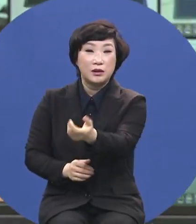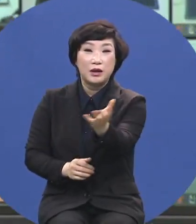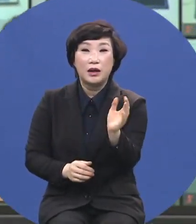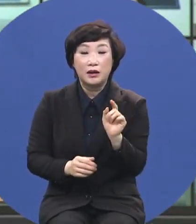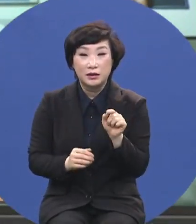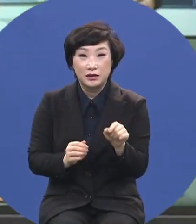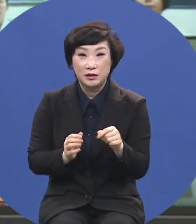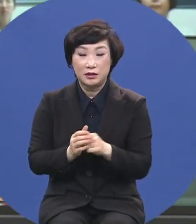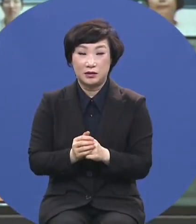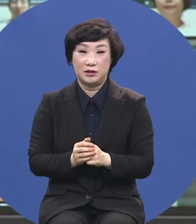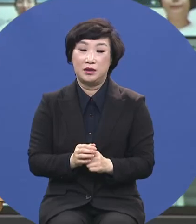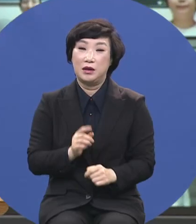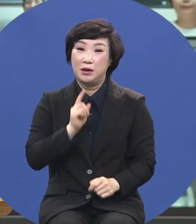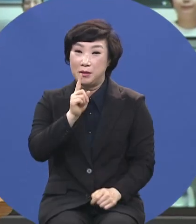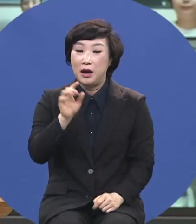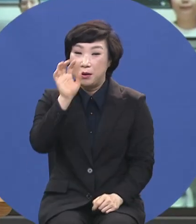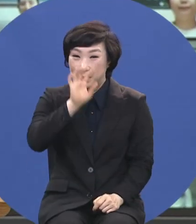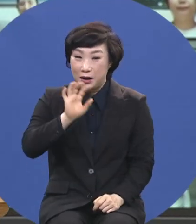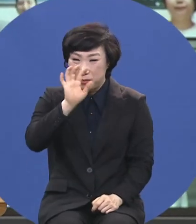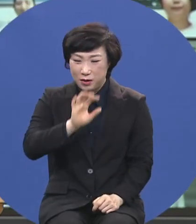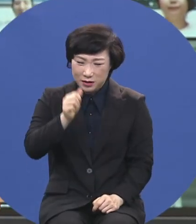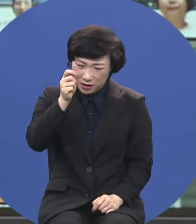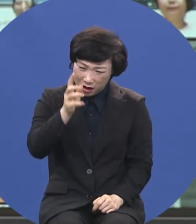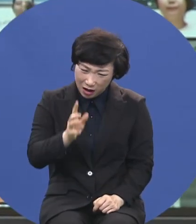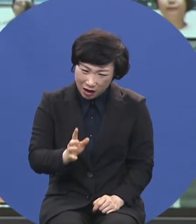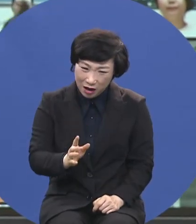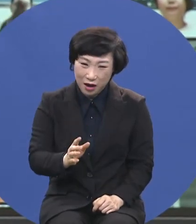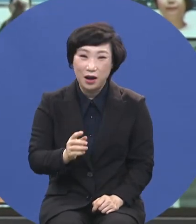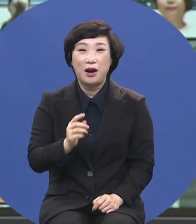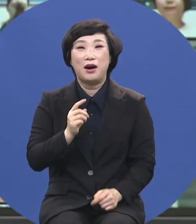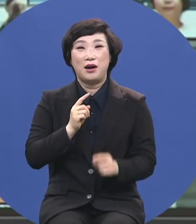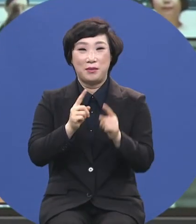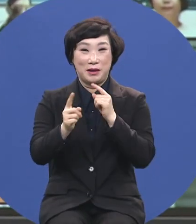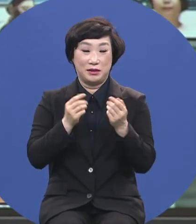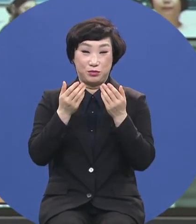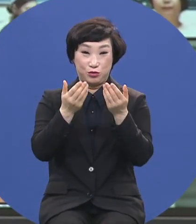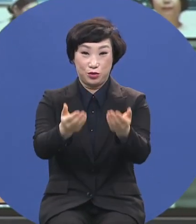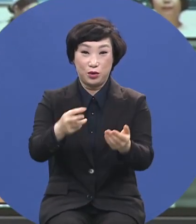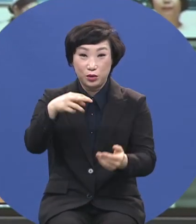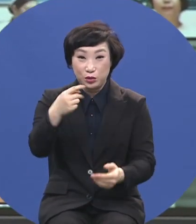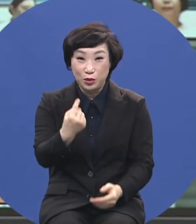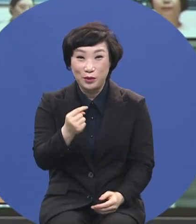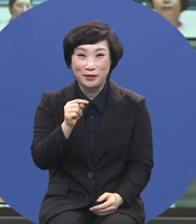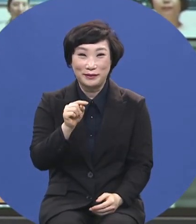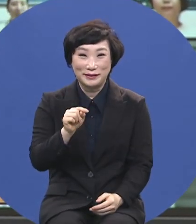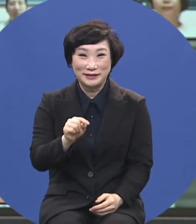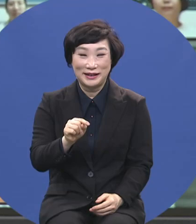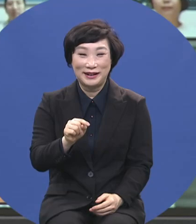그들에게 반복된 여러 차례 말씀을 계속해도